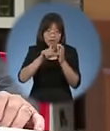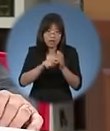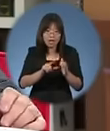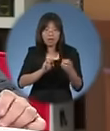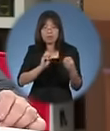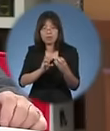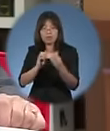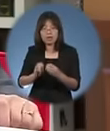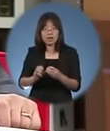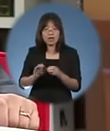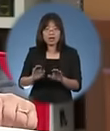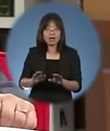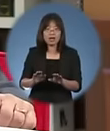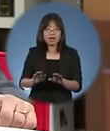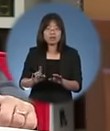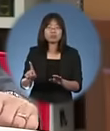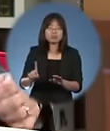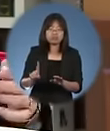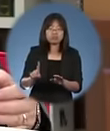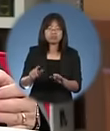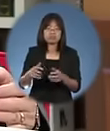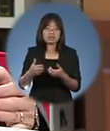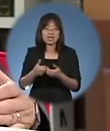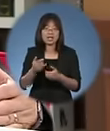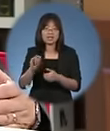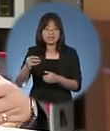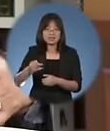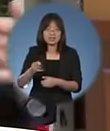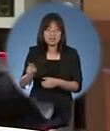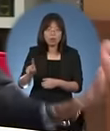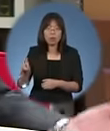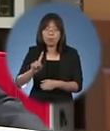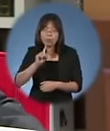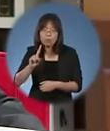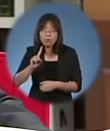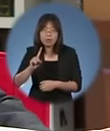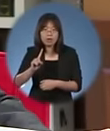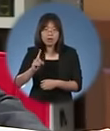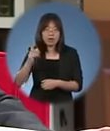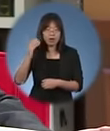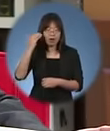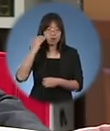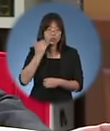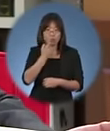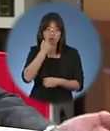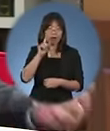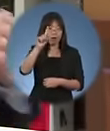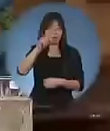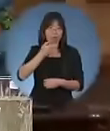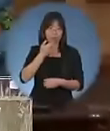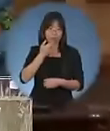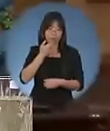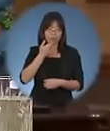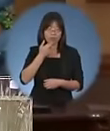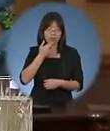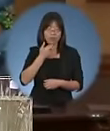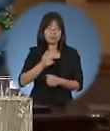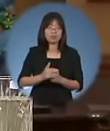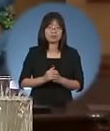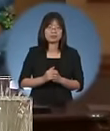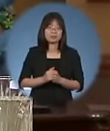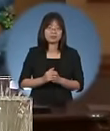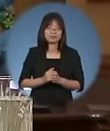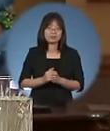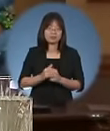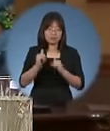이러더니 장미 전쟁이 어떻고 히틀러가 어떻고 뭐 우리 하나도 안 배운 거 모르는 거예요. 네, 네. 그래서